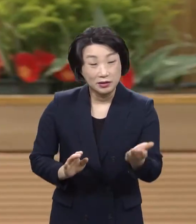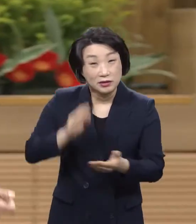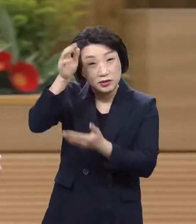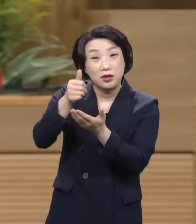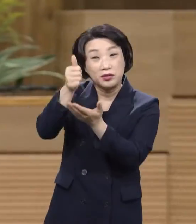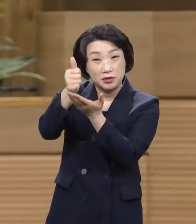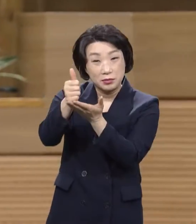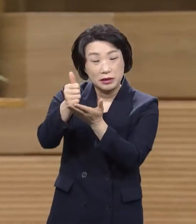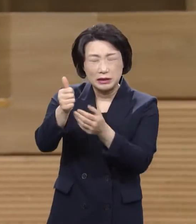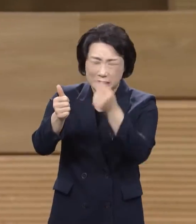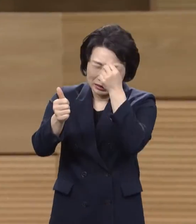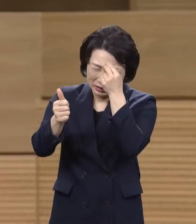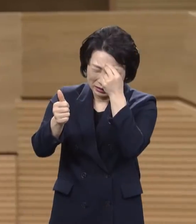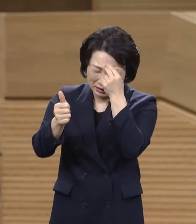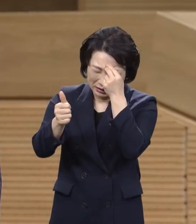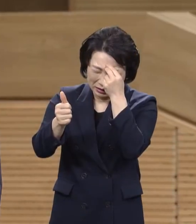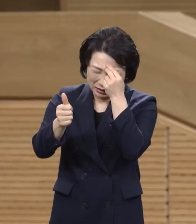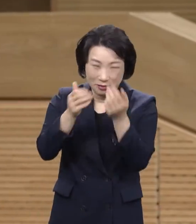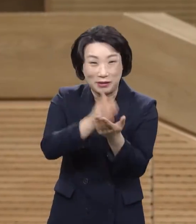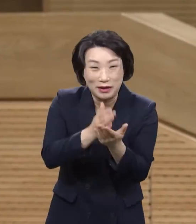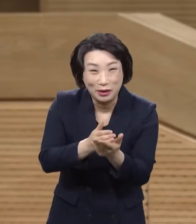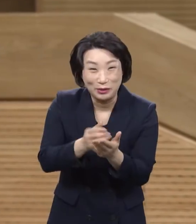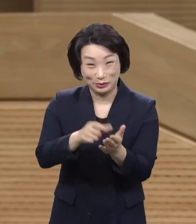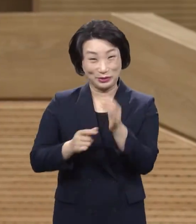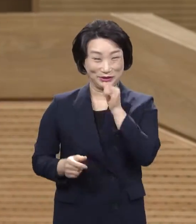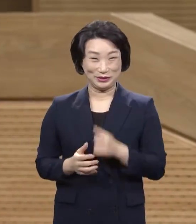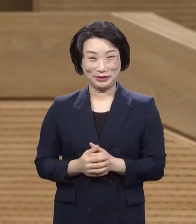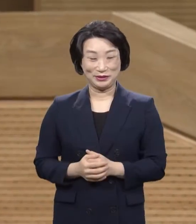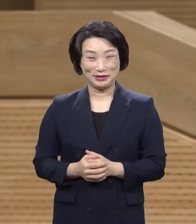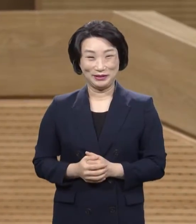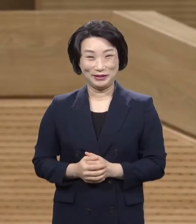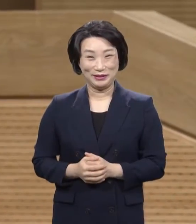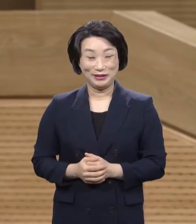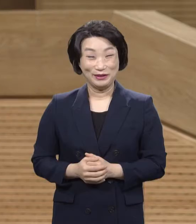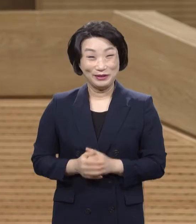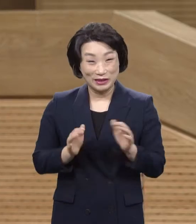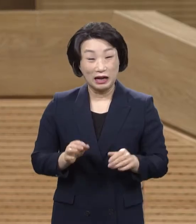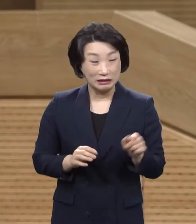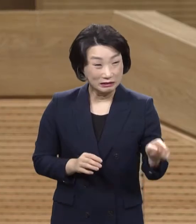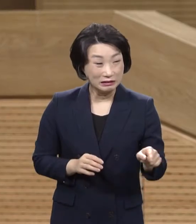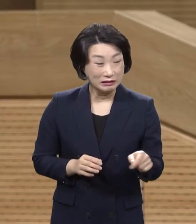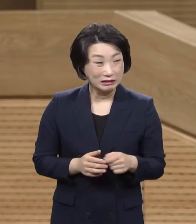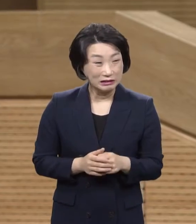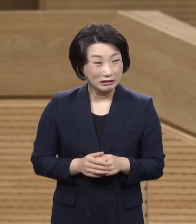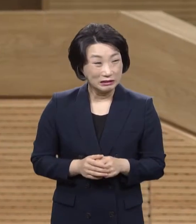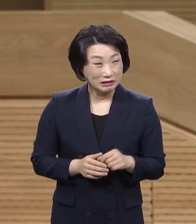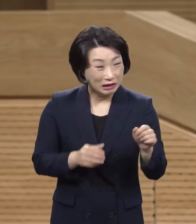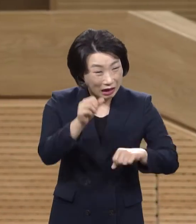성령을 근심되게 하지 마. 그렇게 하면 근심한다 이